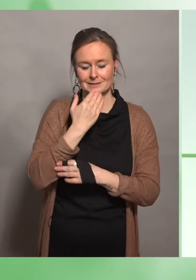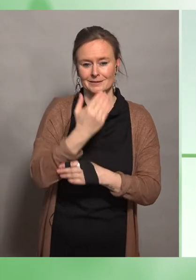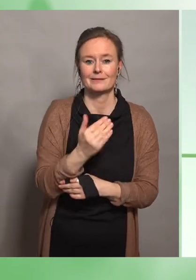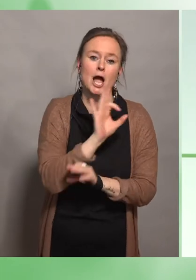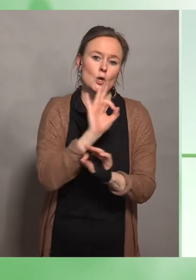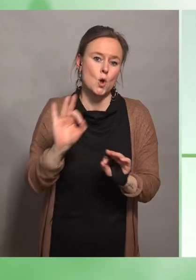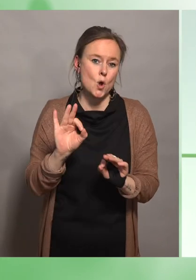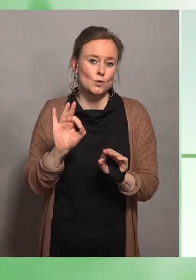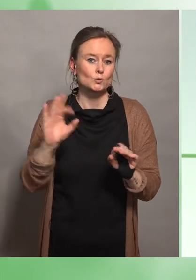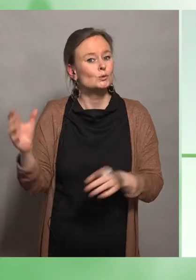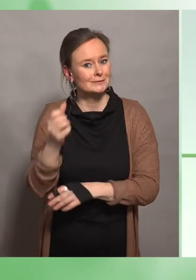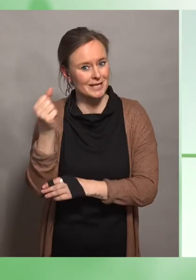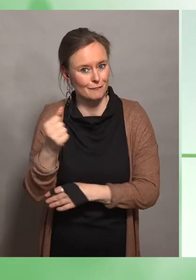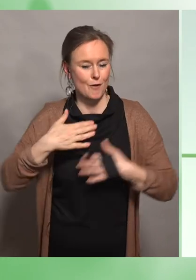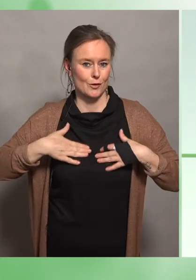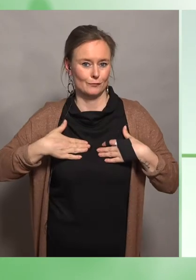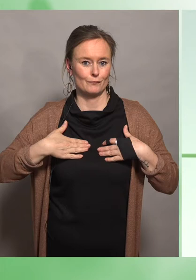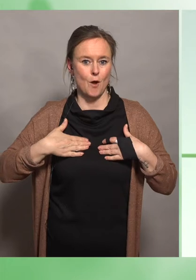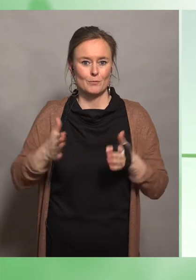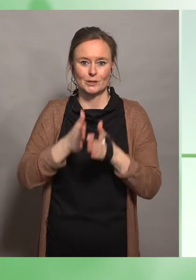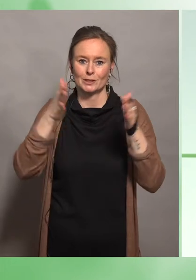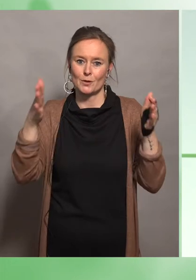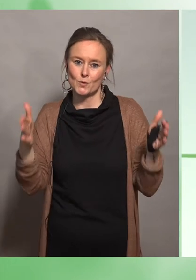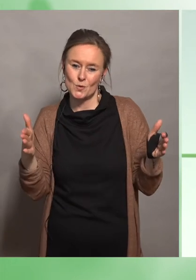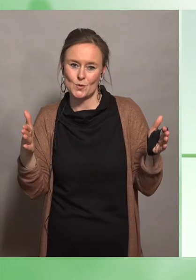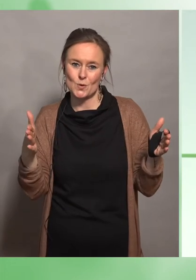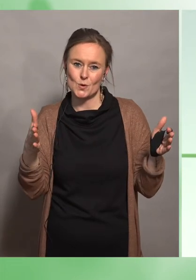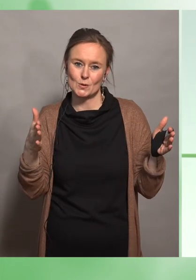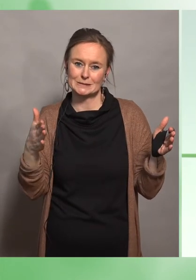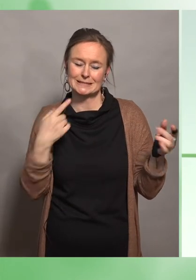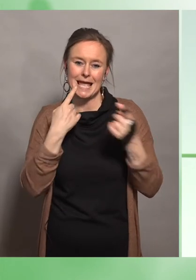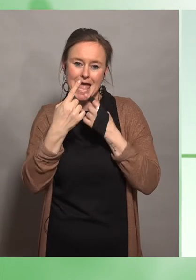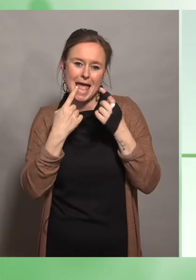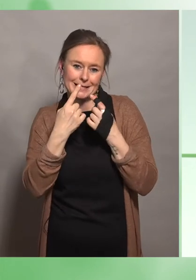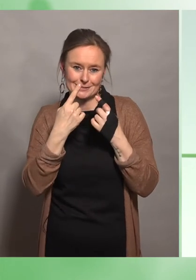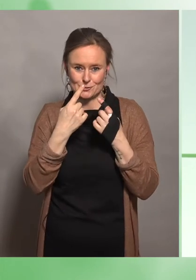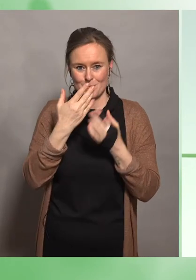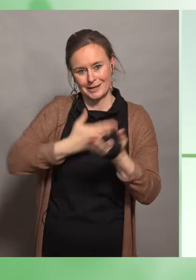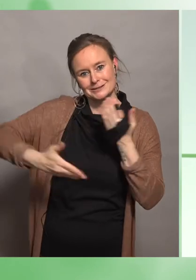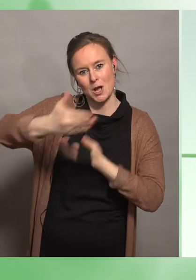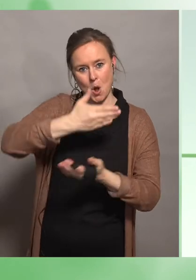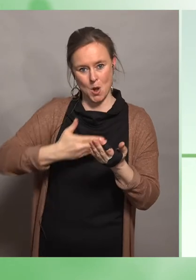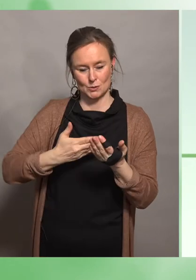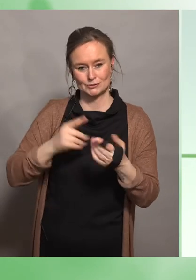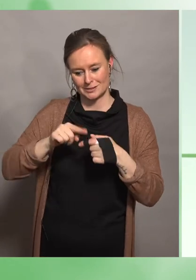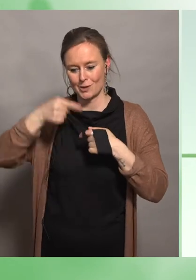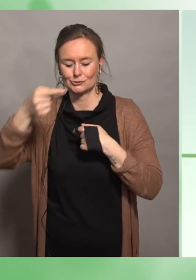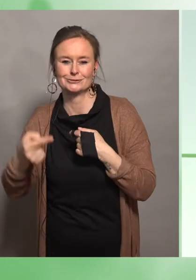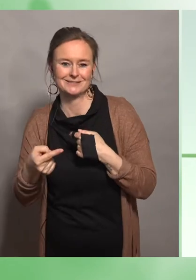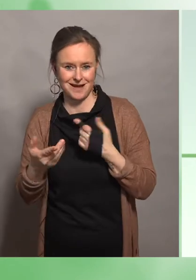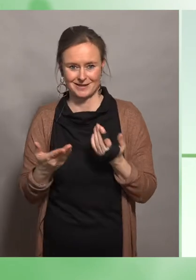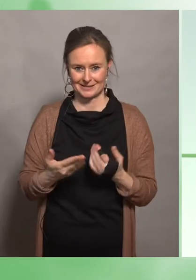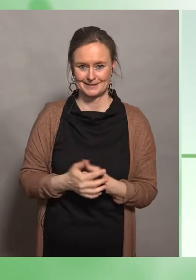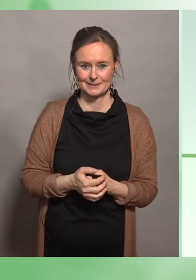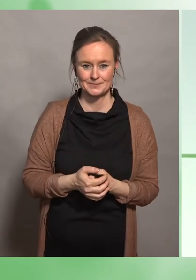freue mich sehr auf eine große Gesprächskultur, die dann danach einsetzen wird und vor allem